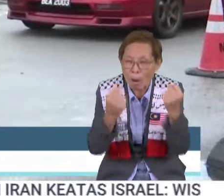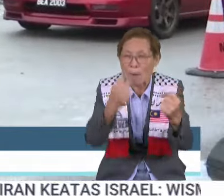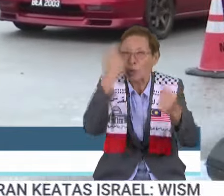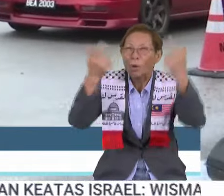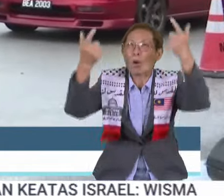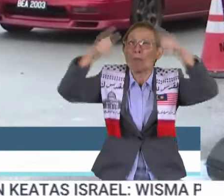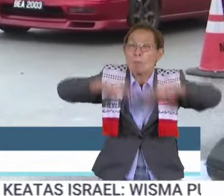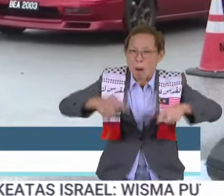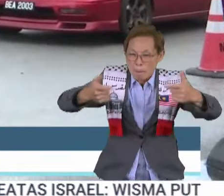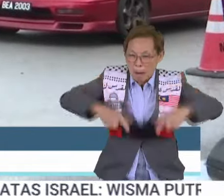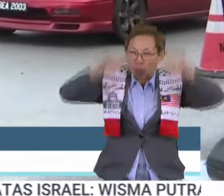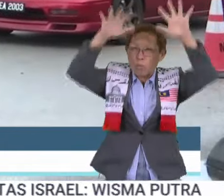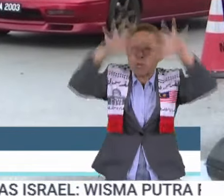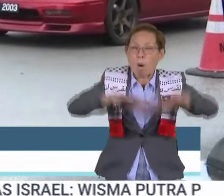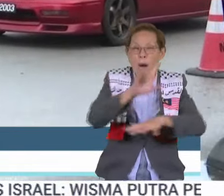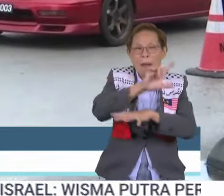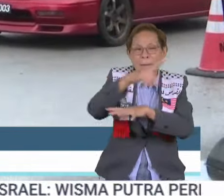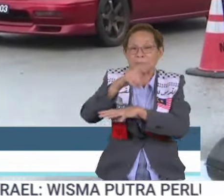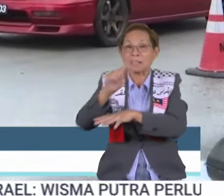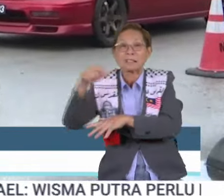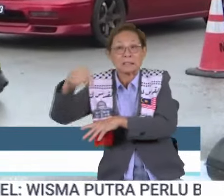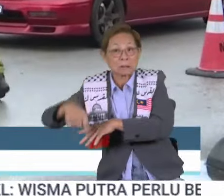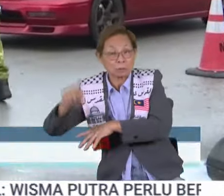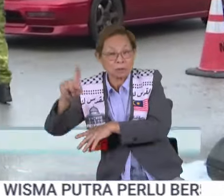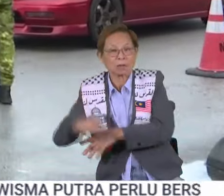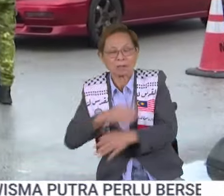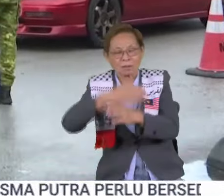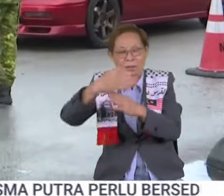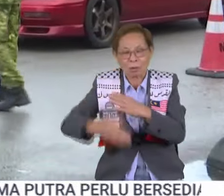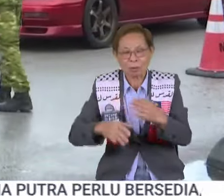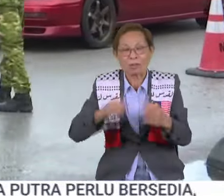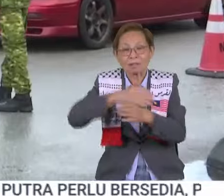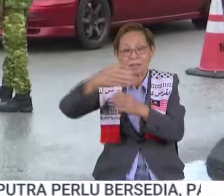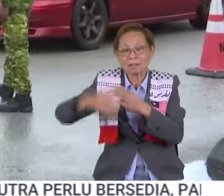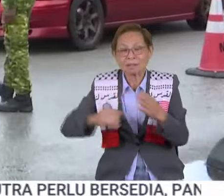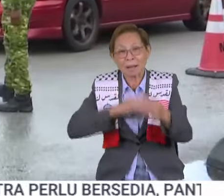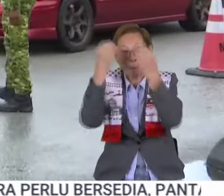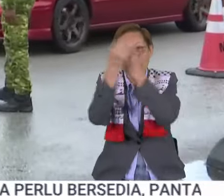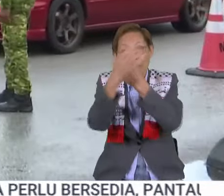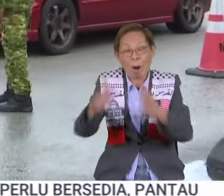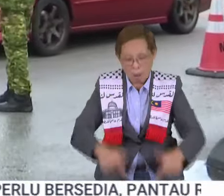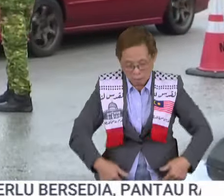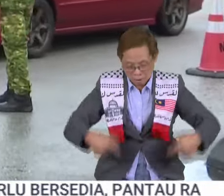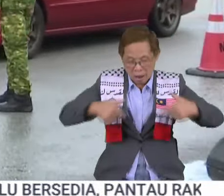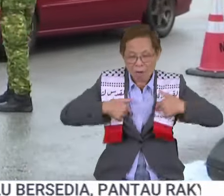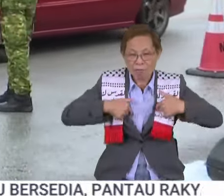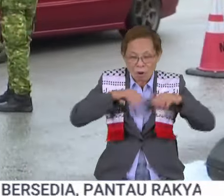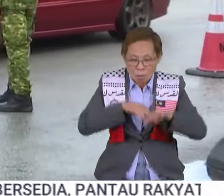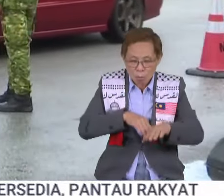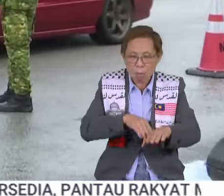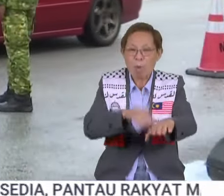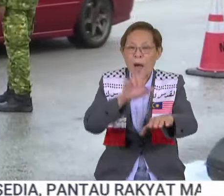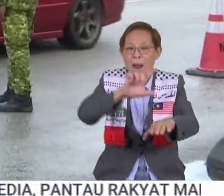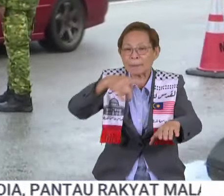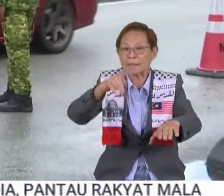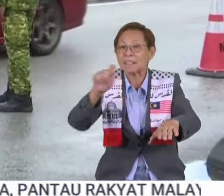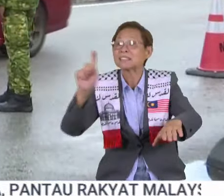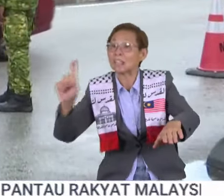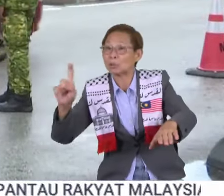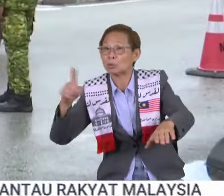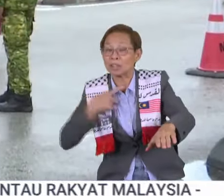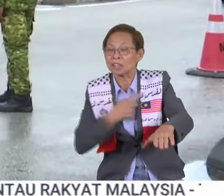di sepanjang laluan LPT 1 ini. Baik, sekian dulu yang dapat saya kongsikan langsung dari aliran trafik di LPT 1 ini.